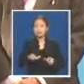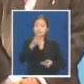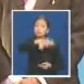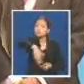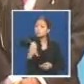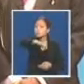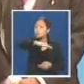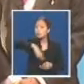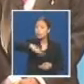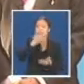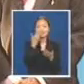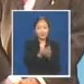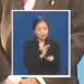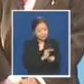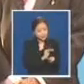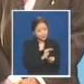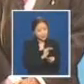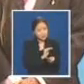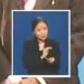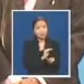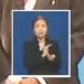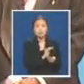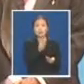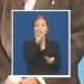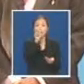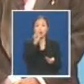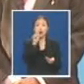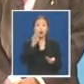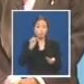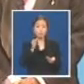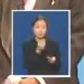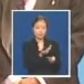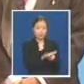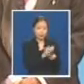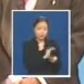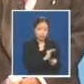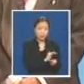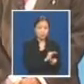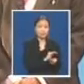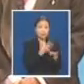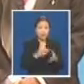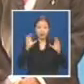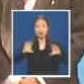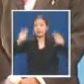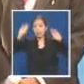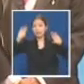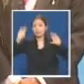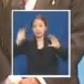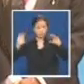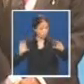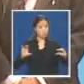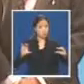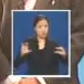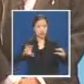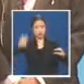สามารถที่จะออมเงินแล้วรัฐก็สามารถสมทบเงินแล้วก็ได้รับสวัสดิการด้วยซึ่งกฎหมายนี้ขณะ